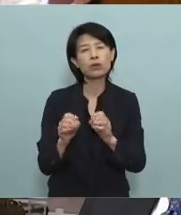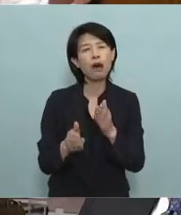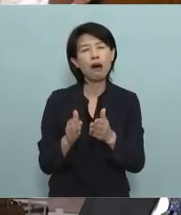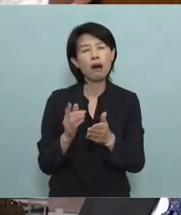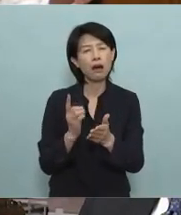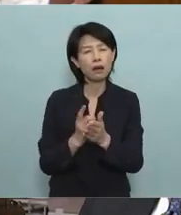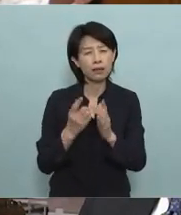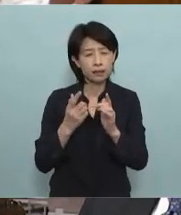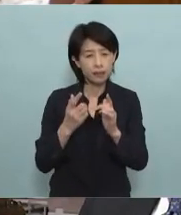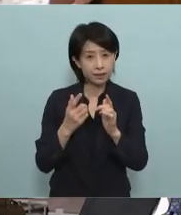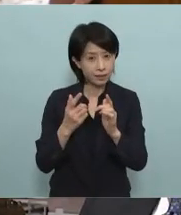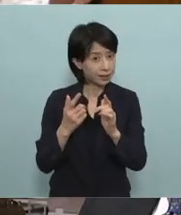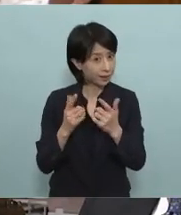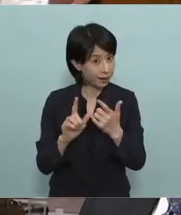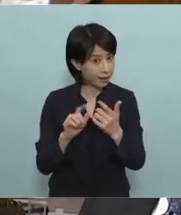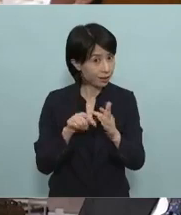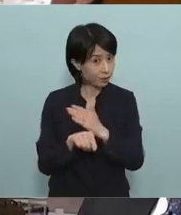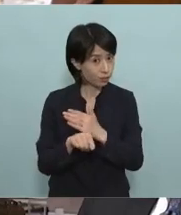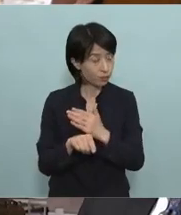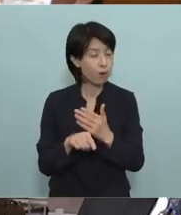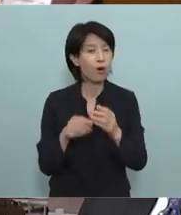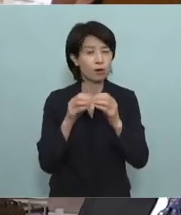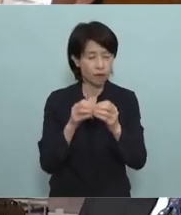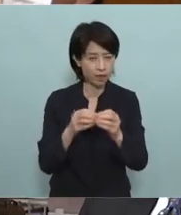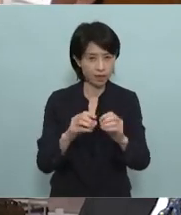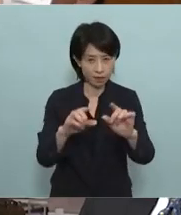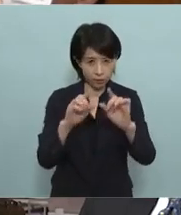具体的にお示しください。